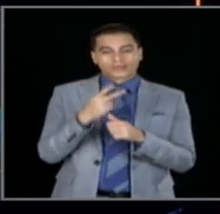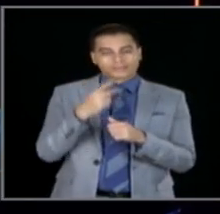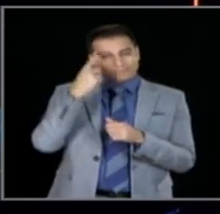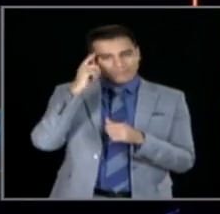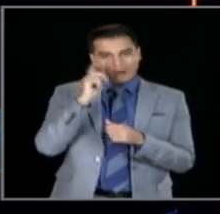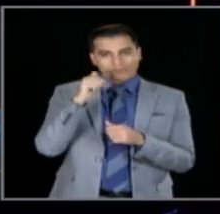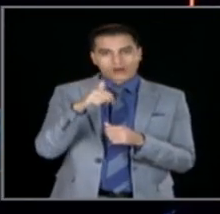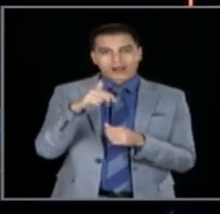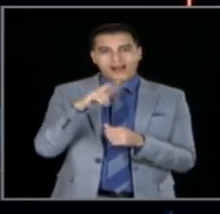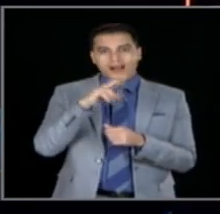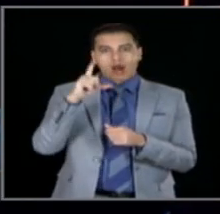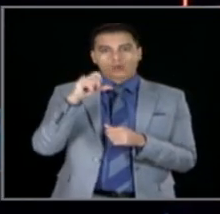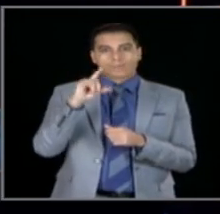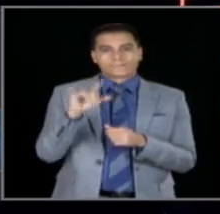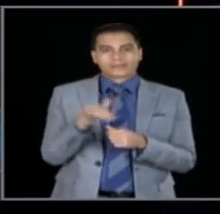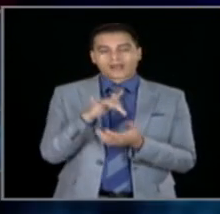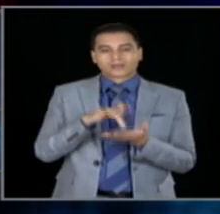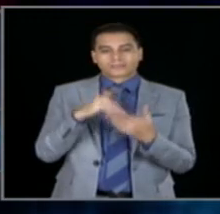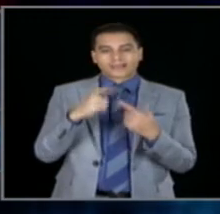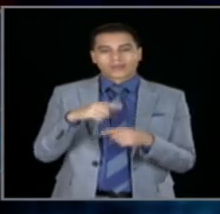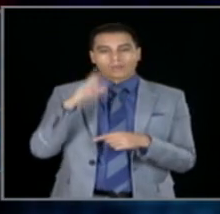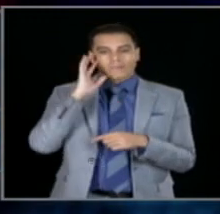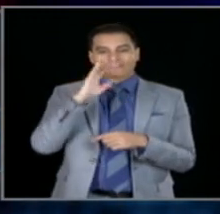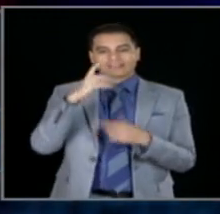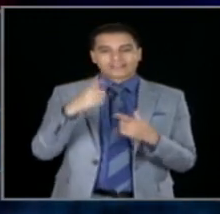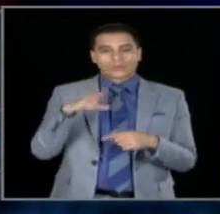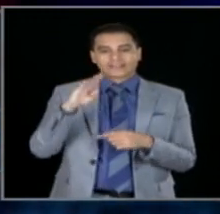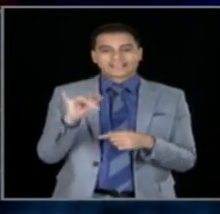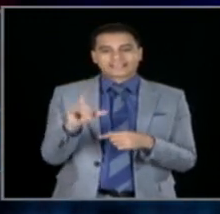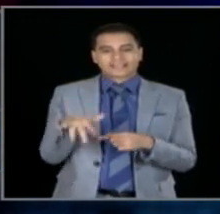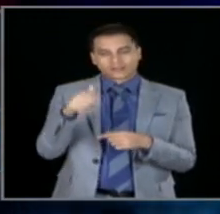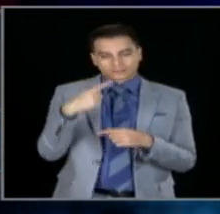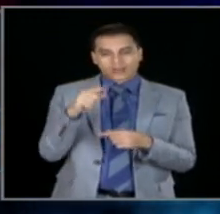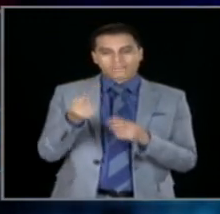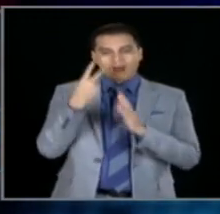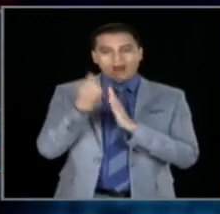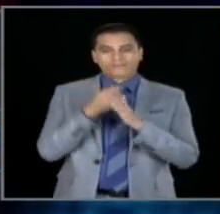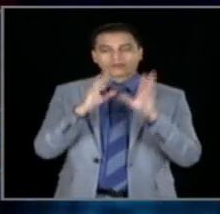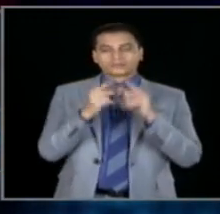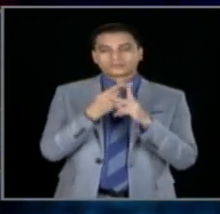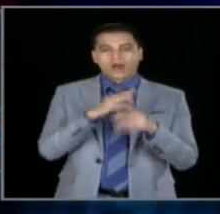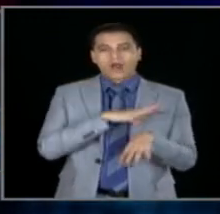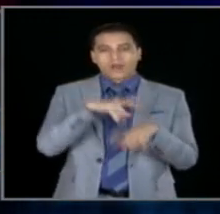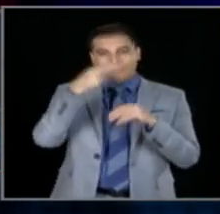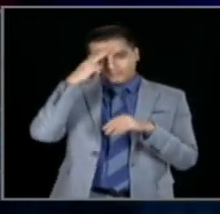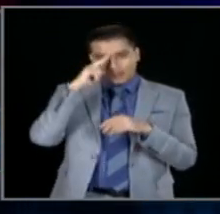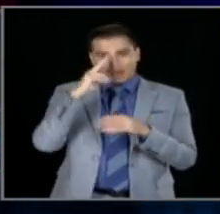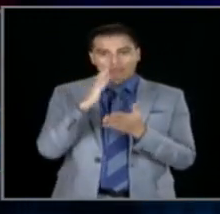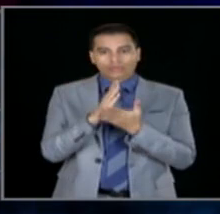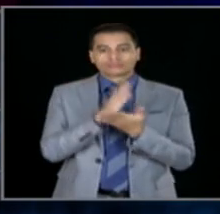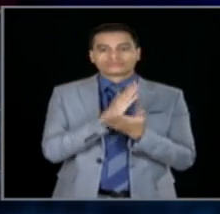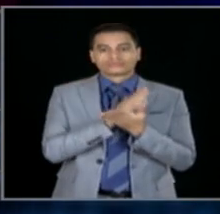هي عاصمه احدى الدول الافريقيه فما هي صح من هو الاديب الراحه المؤلف في المجموعه القصصيه التنظيم